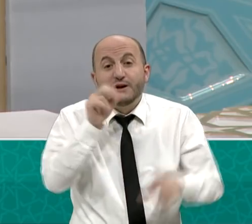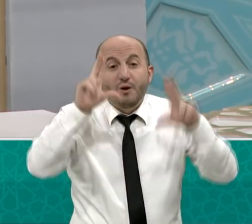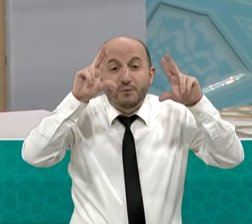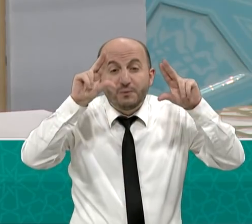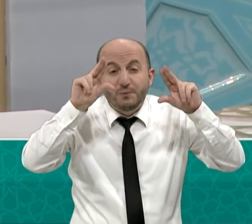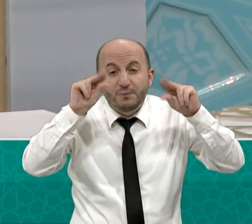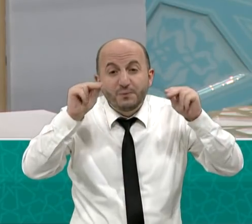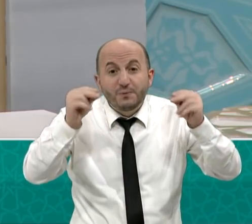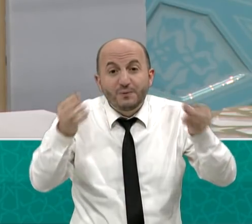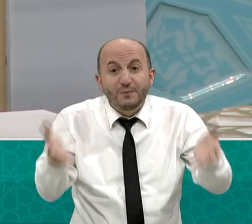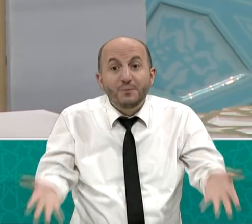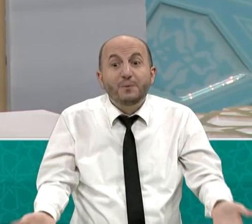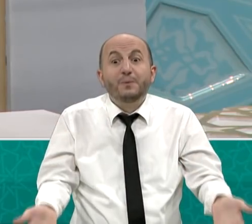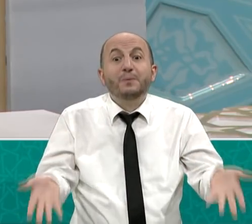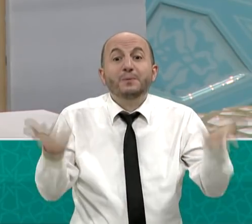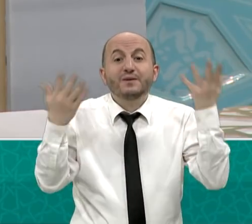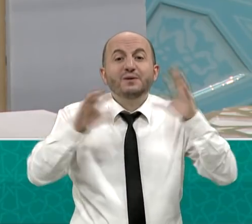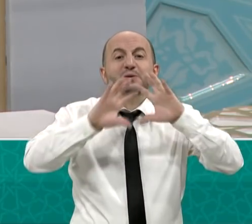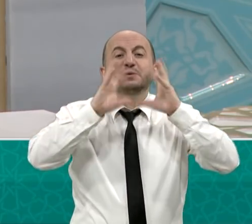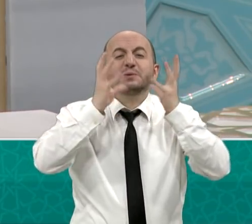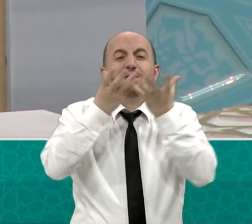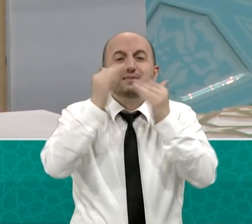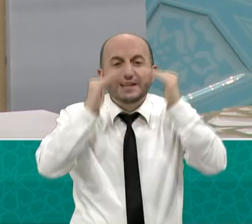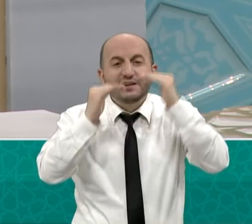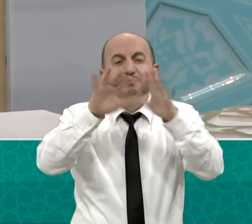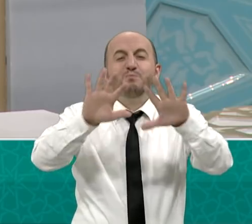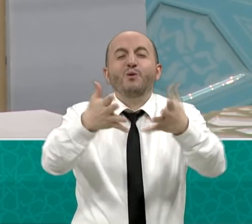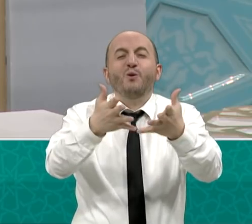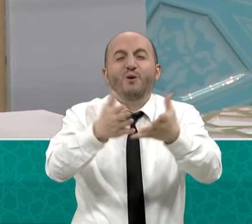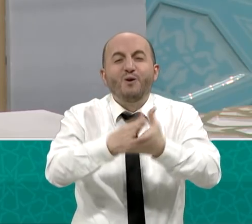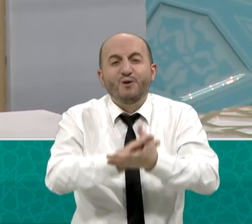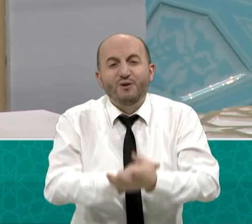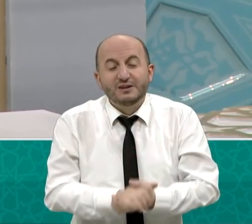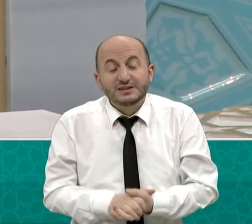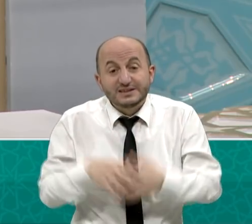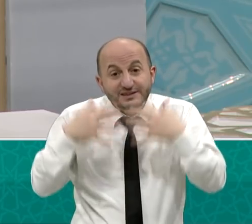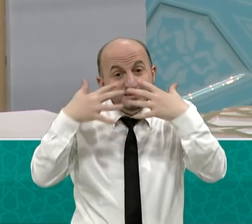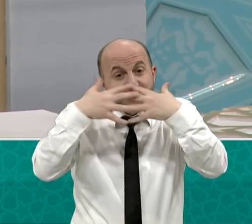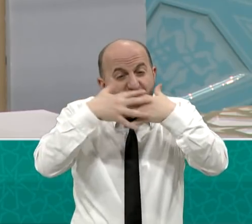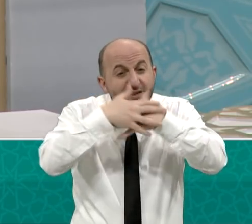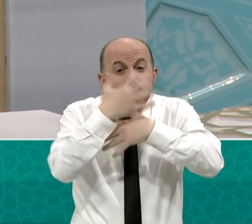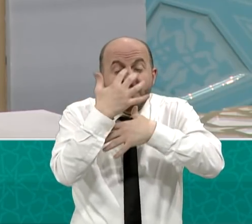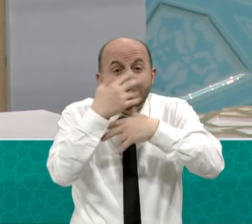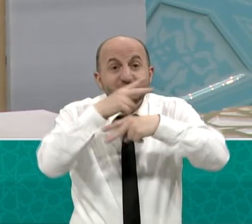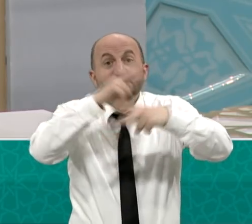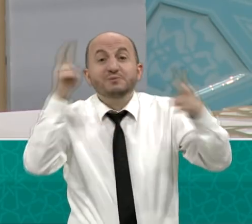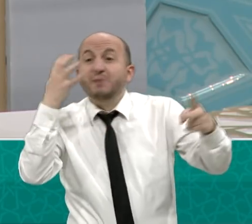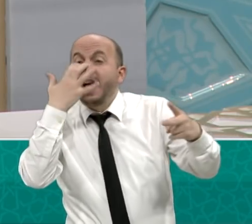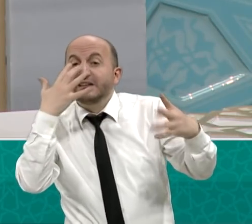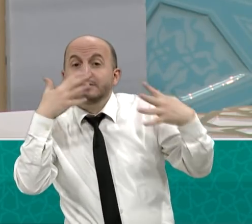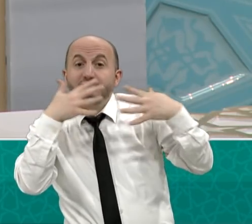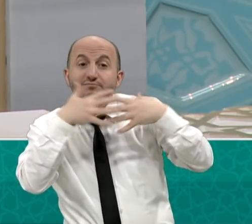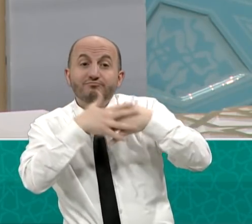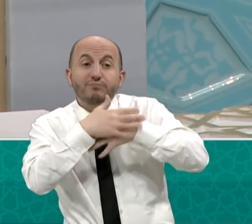Ne olurdu? Dünyanın çivisi, dengesi bozulurdu. Geceyi bekleyenler gündüzü, gündüzü bekleyenler